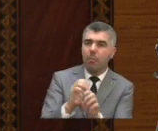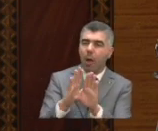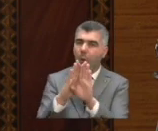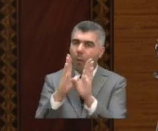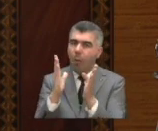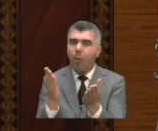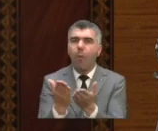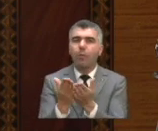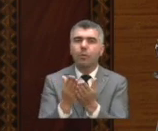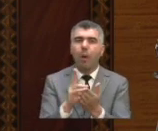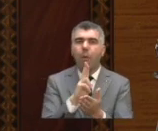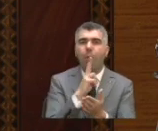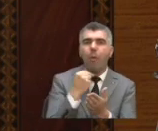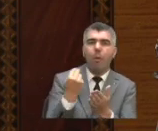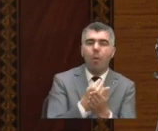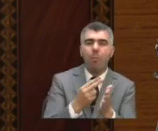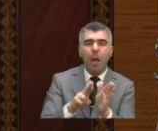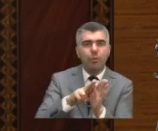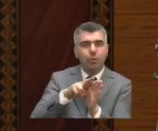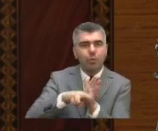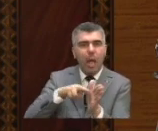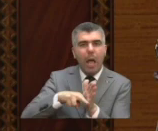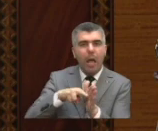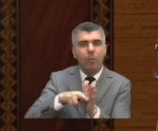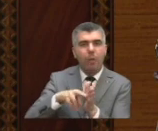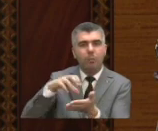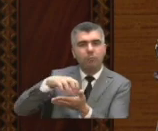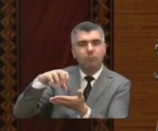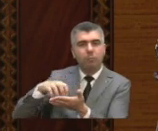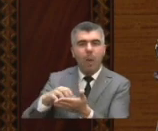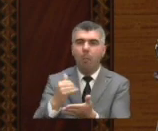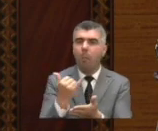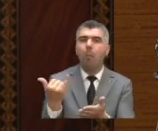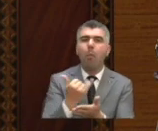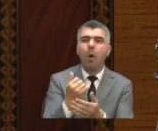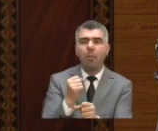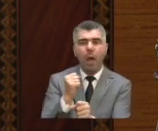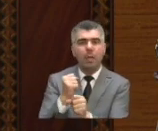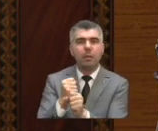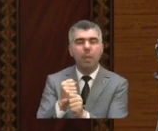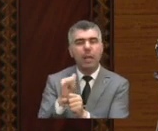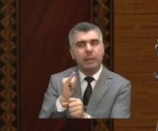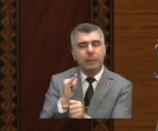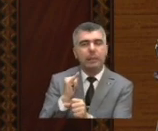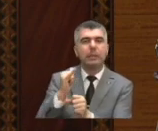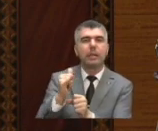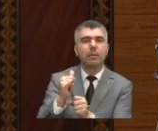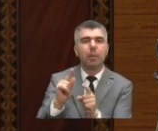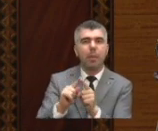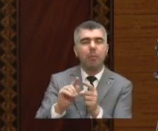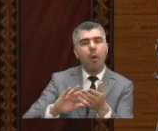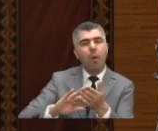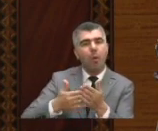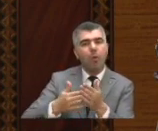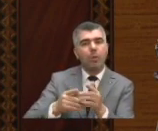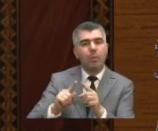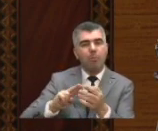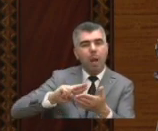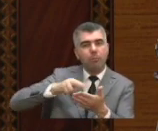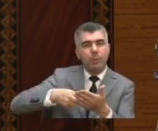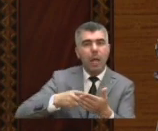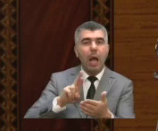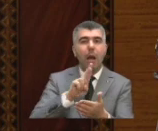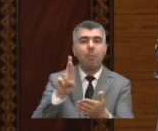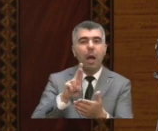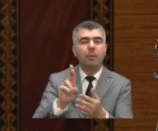الدوله على المستوى الجهوي لضمان فعاليه ادائها ومواصله تحويل الاختصاصات الى المصالح